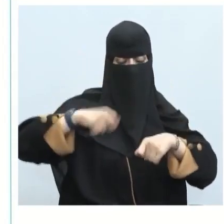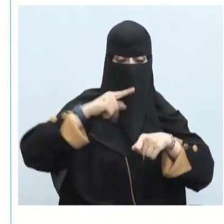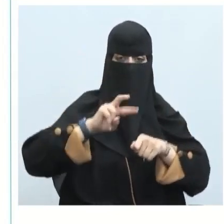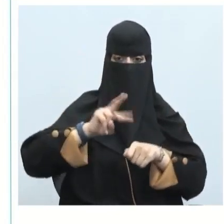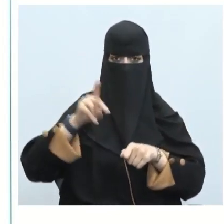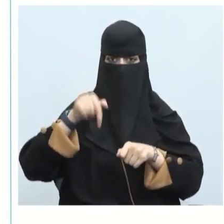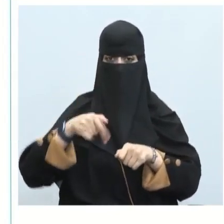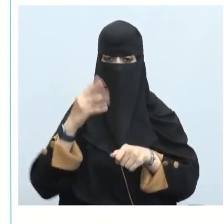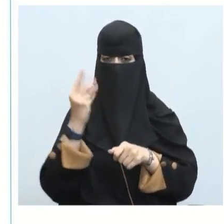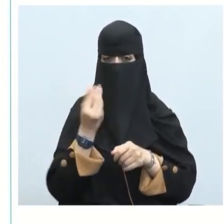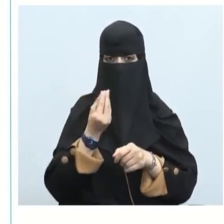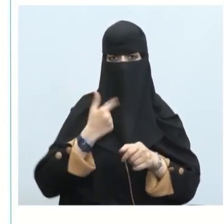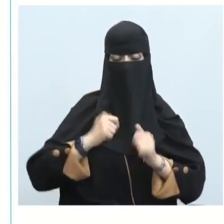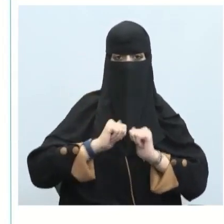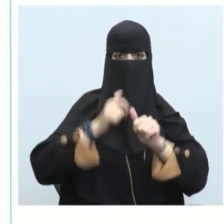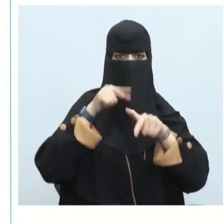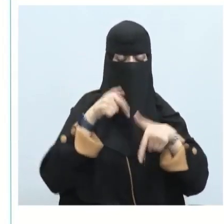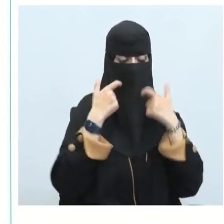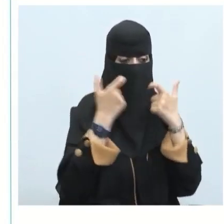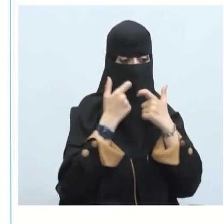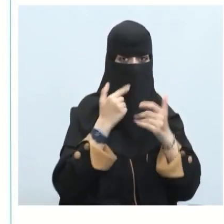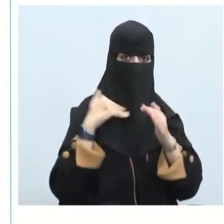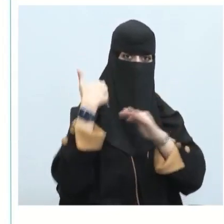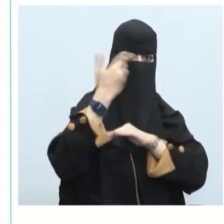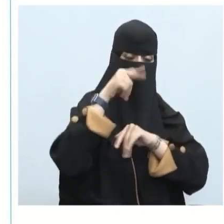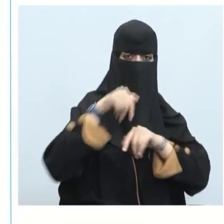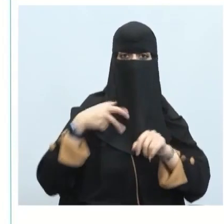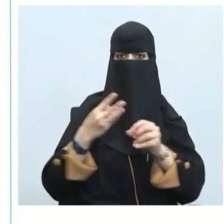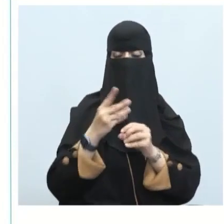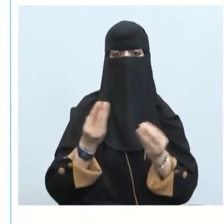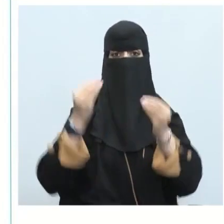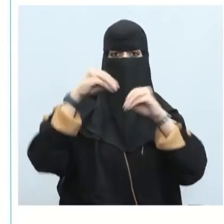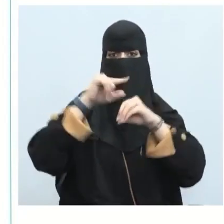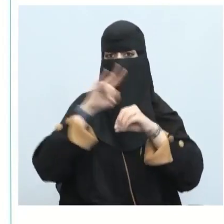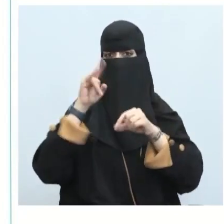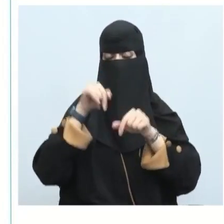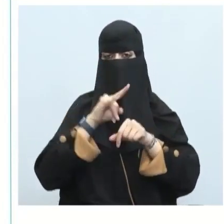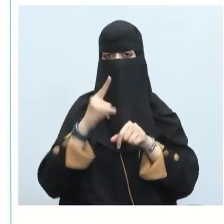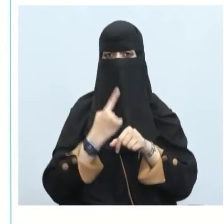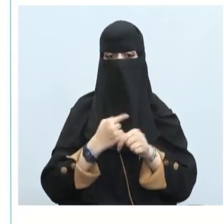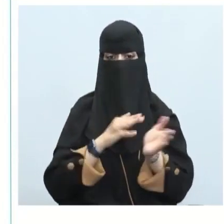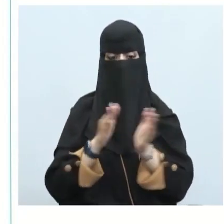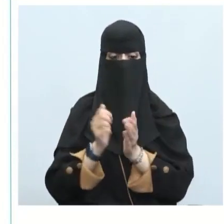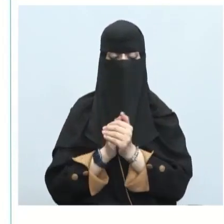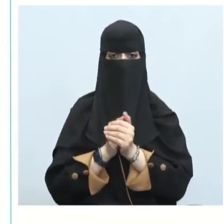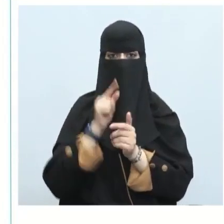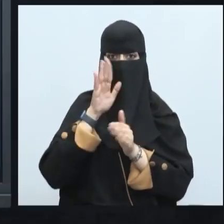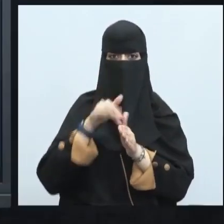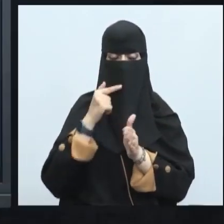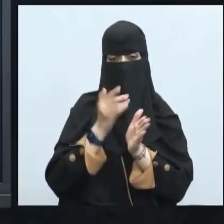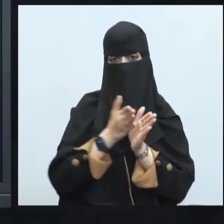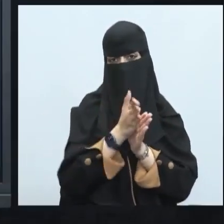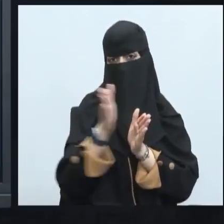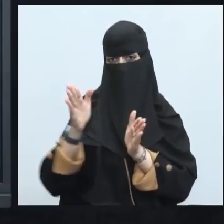على الاقل بحيث ممكن مراقبه نتائجها ومنع الزياده الغير مرغوبه اذا يجب